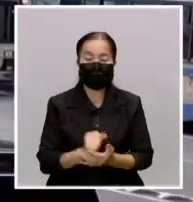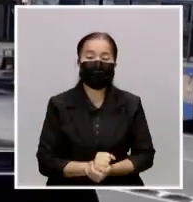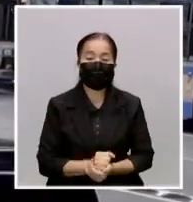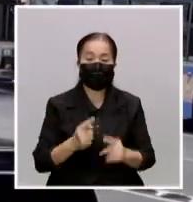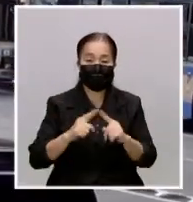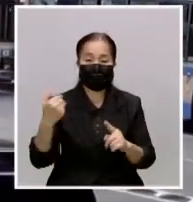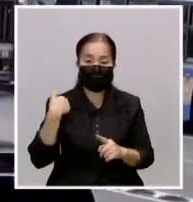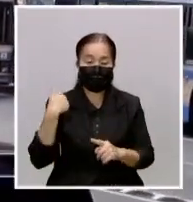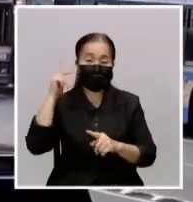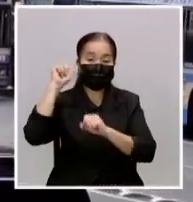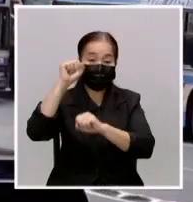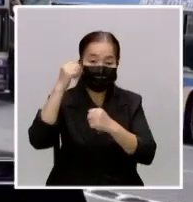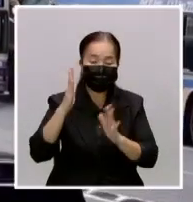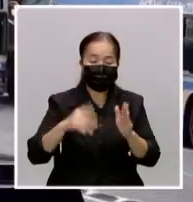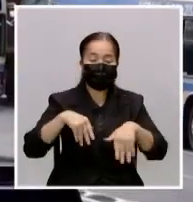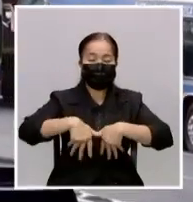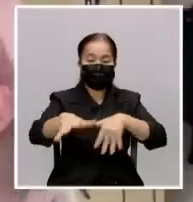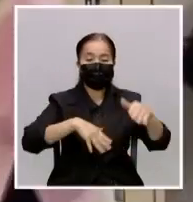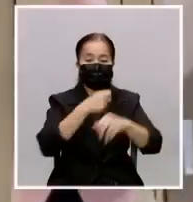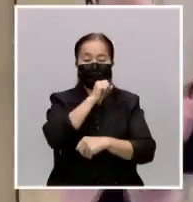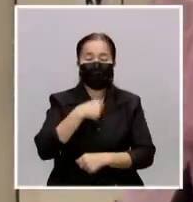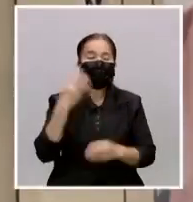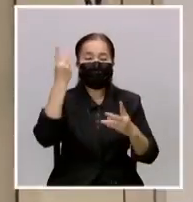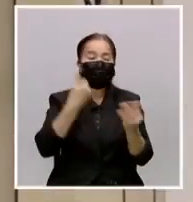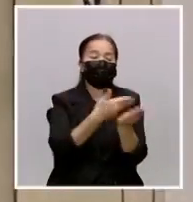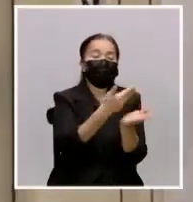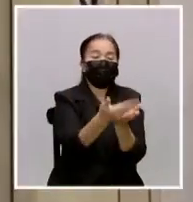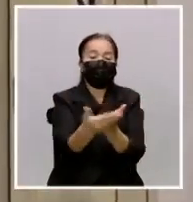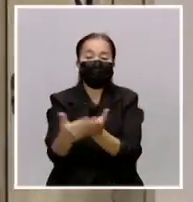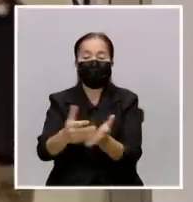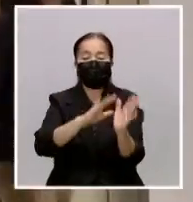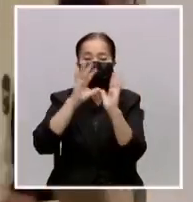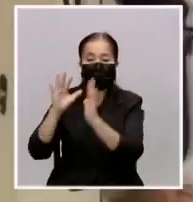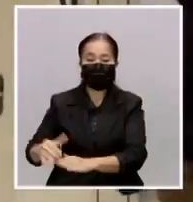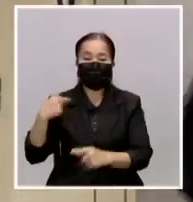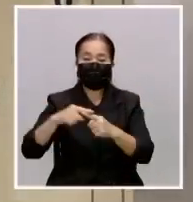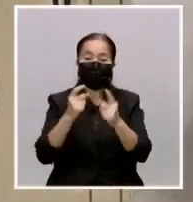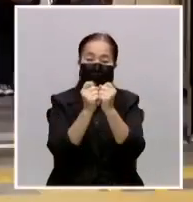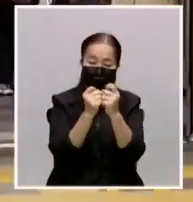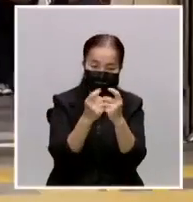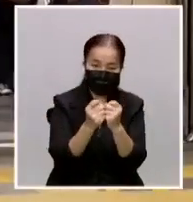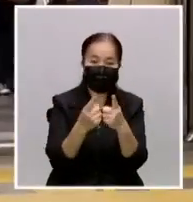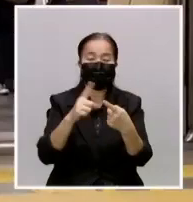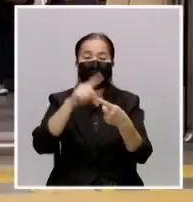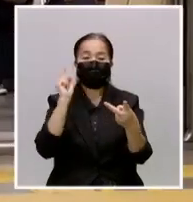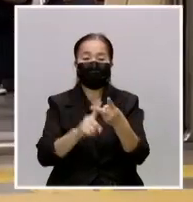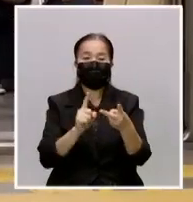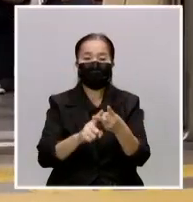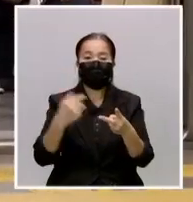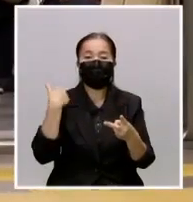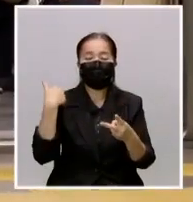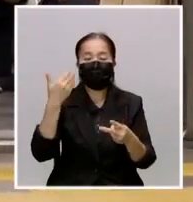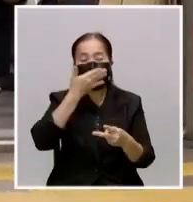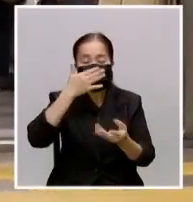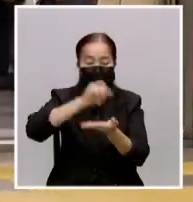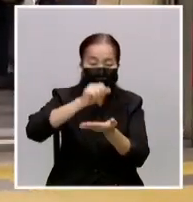มื่อมีข่าวออกมาแบบนี้นะครับคนไต้หวันก็แห่เข้าไปซื้อของจำเป็นโดยเฉพาะบะหมี่กึ่งสำเร็จรูปและกระดาษชำระจ